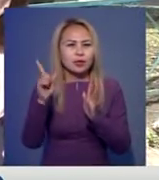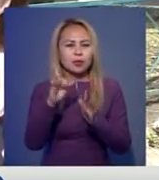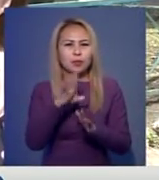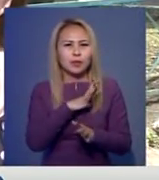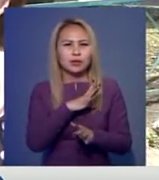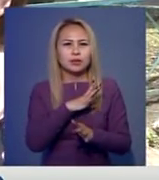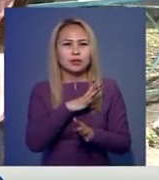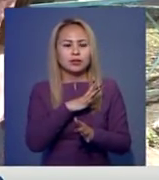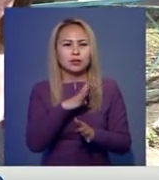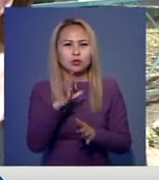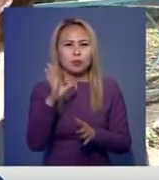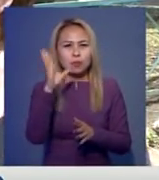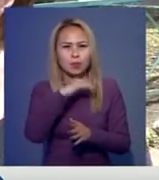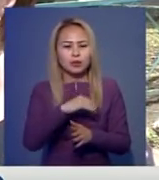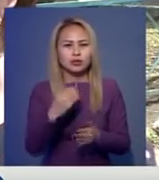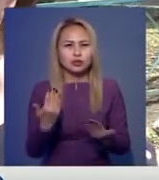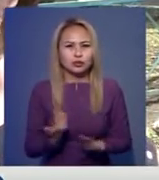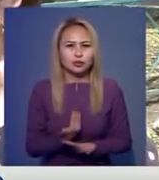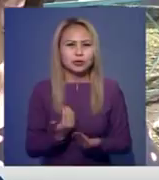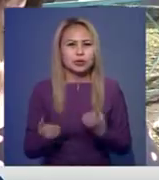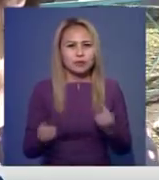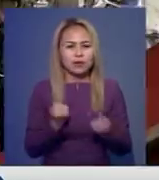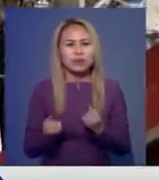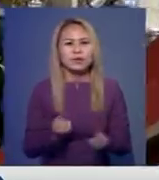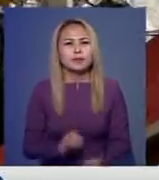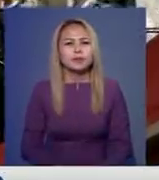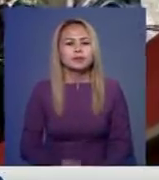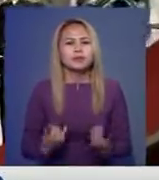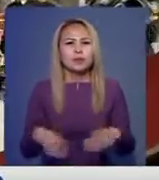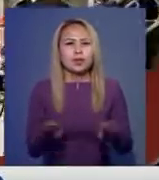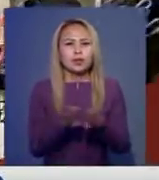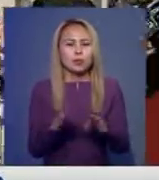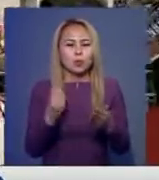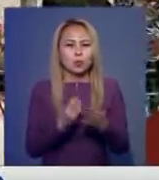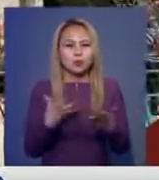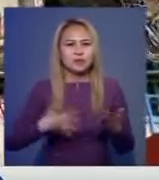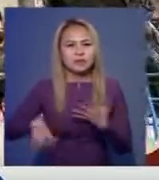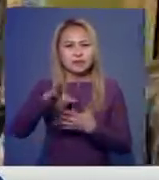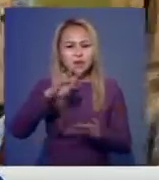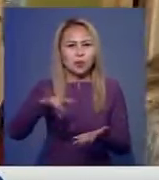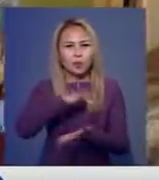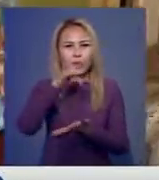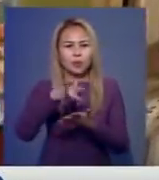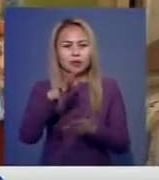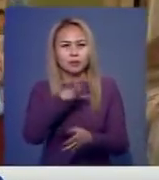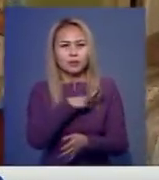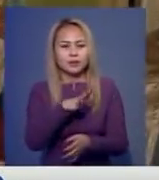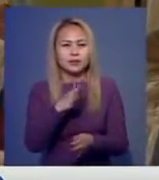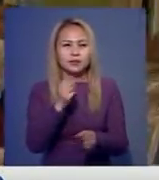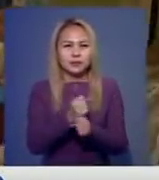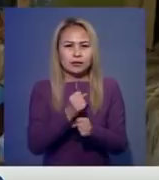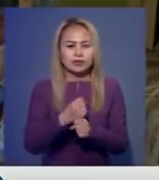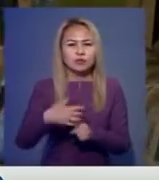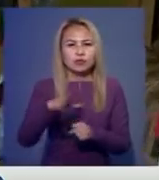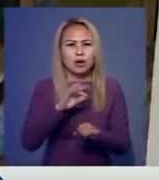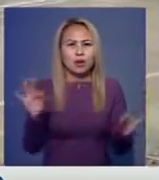тойға жететін болсын деп біз күтеміз, үміттеміз. Дәл осындай құрмет қаладағы барлық ардагерлерге жасалды. Курсанттар